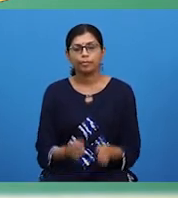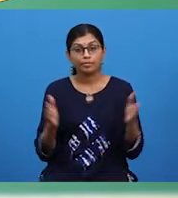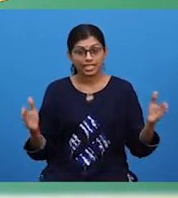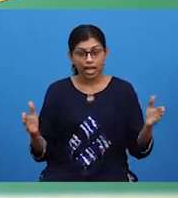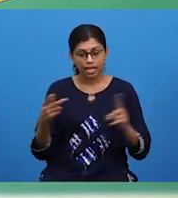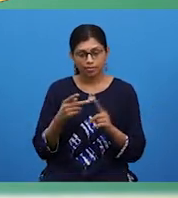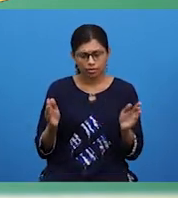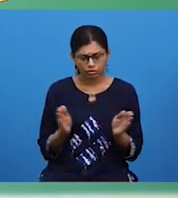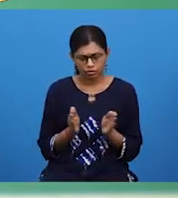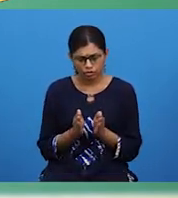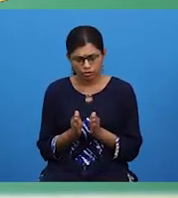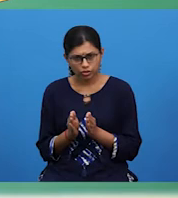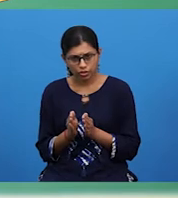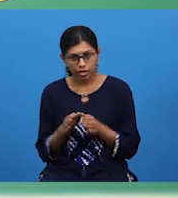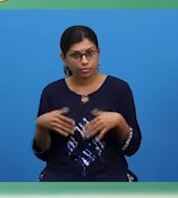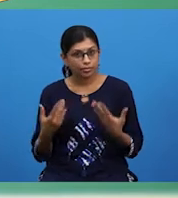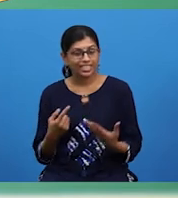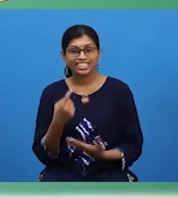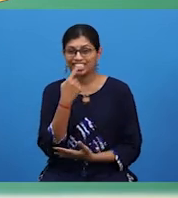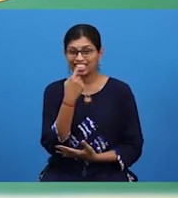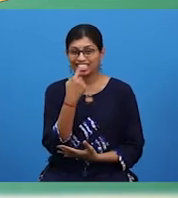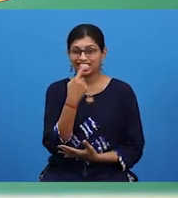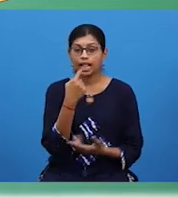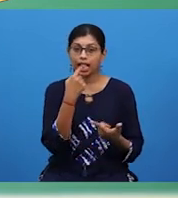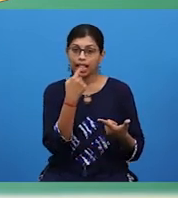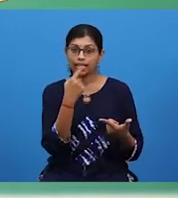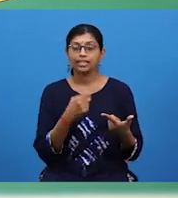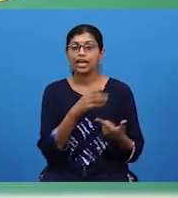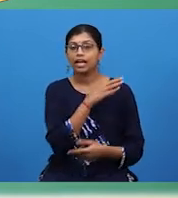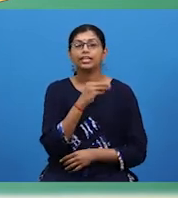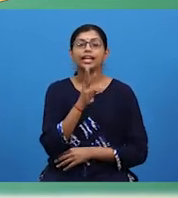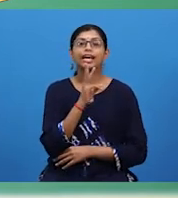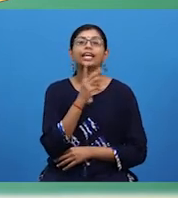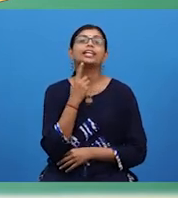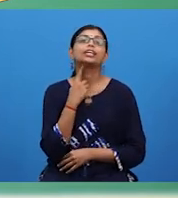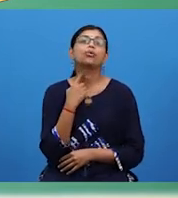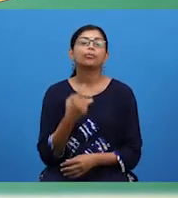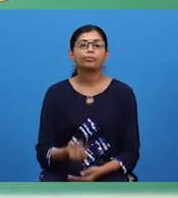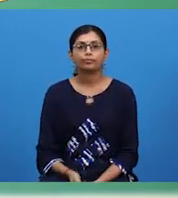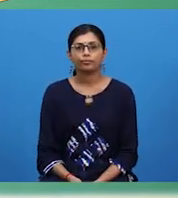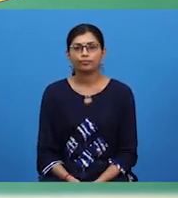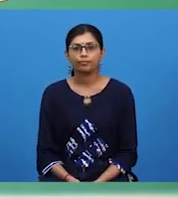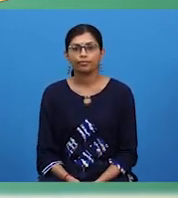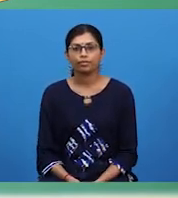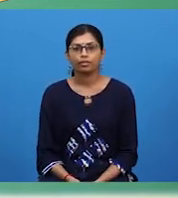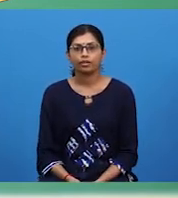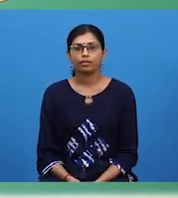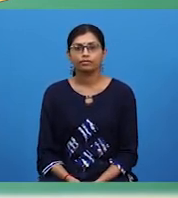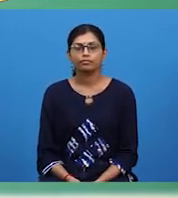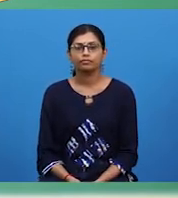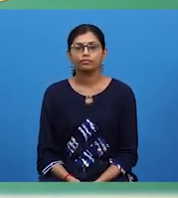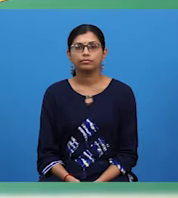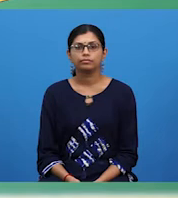mulut dengan bantuan gigi, lidah dan air liur. Proses ini juga melibatkan